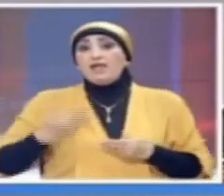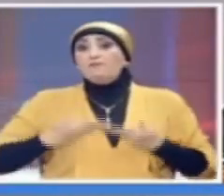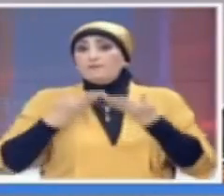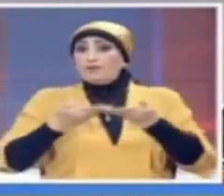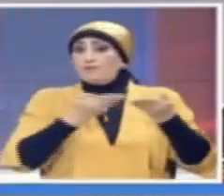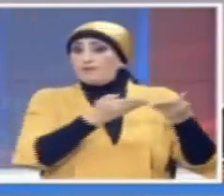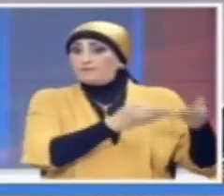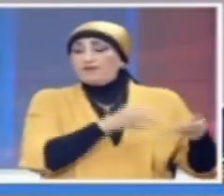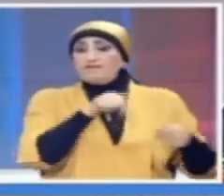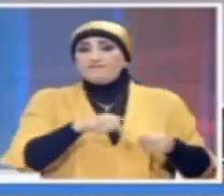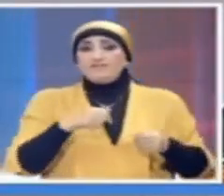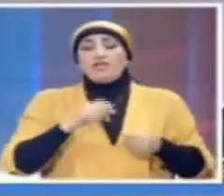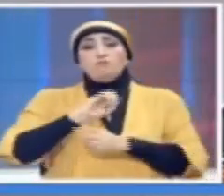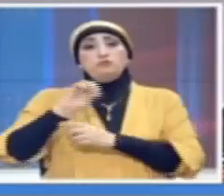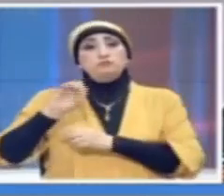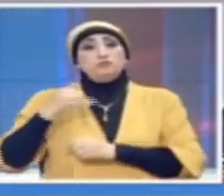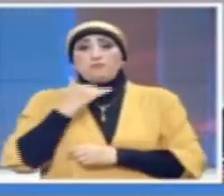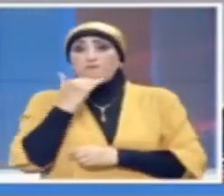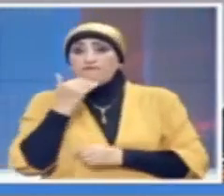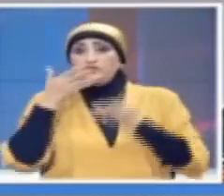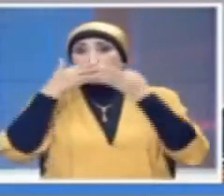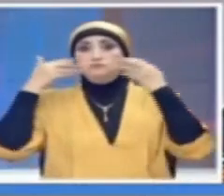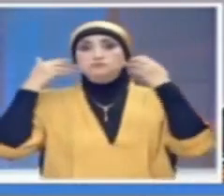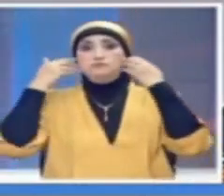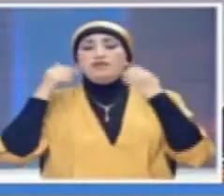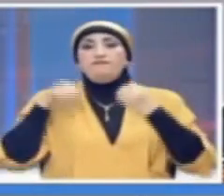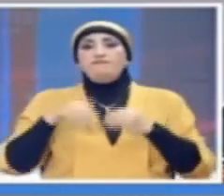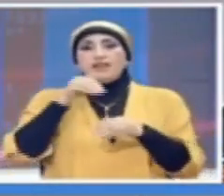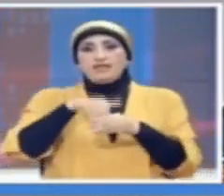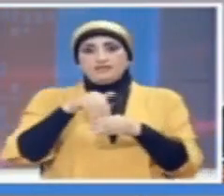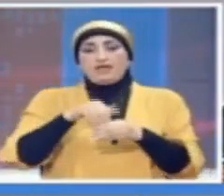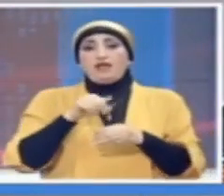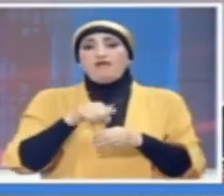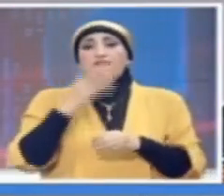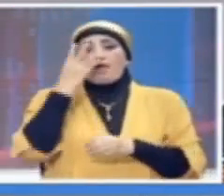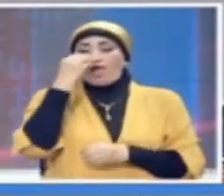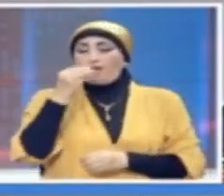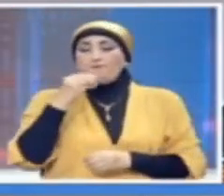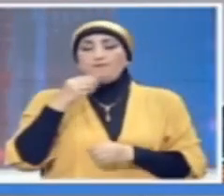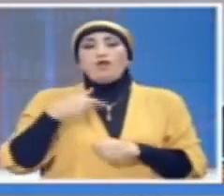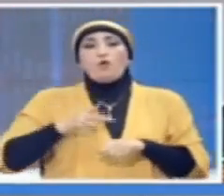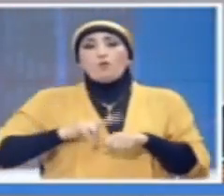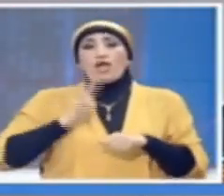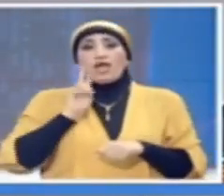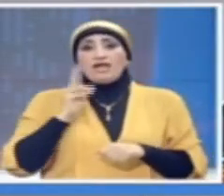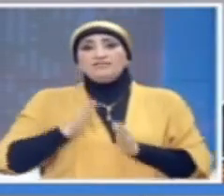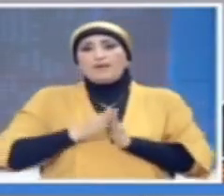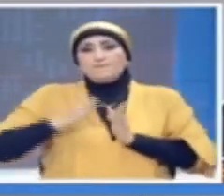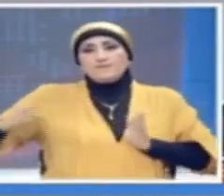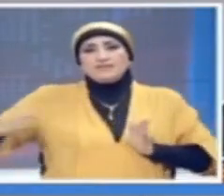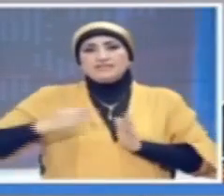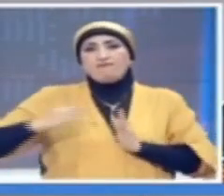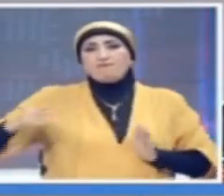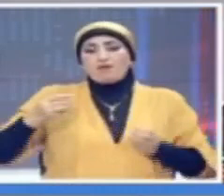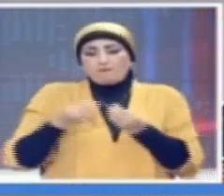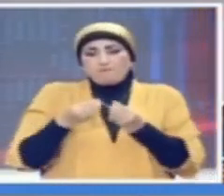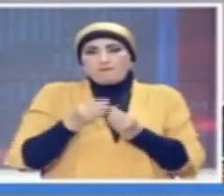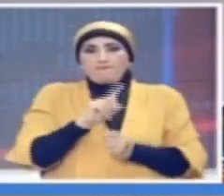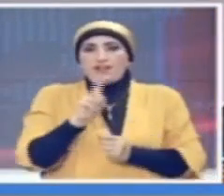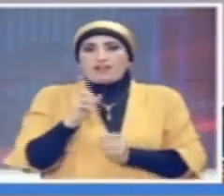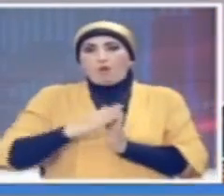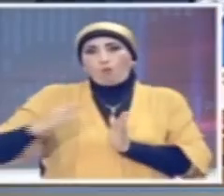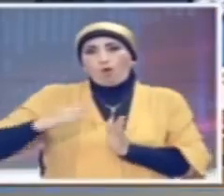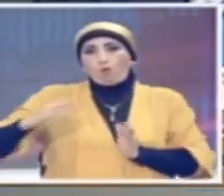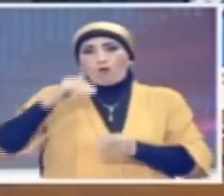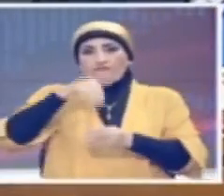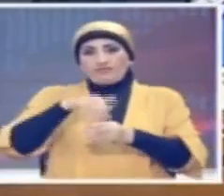التي تم توفيرها لمن لا يحملها أمام مراكز الاقتراع مجانا، والحفاظ على مسافات التباعد الاجتماعي أثناء